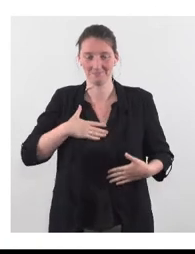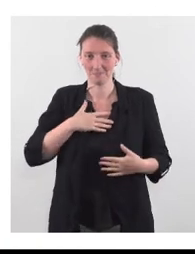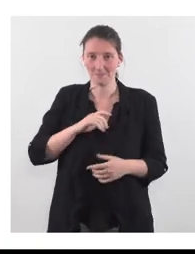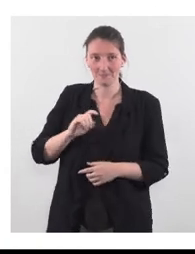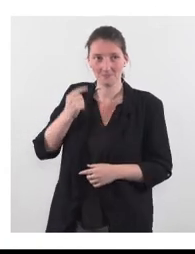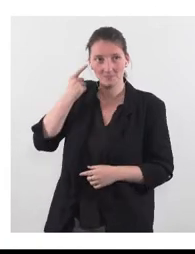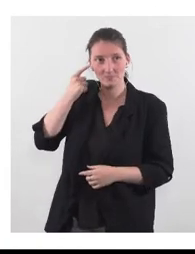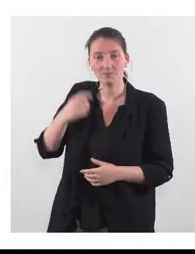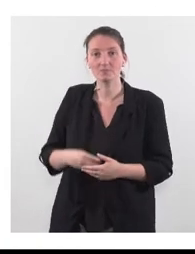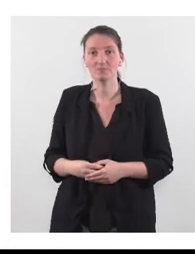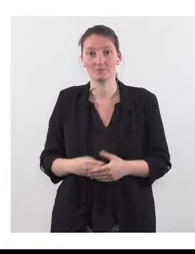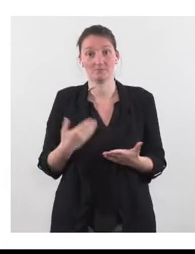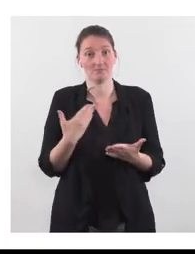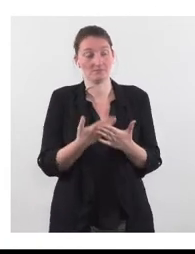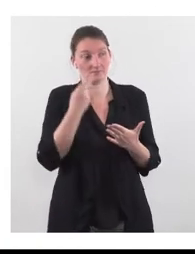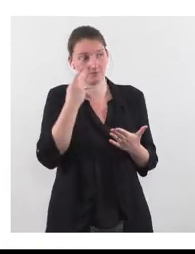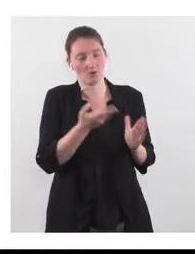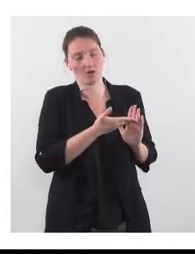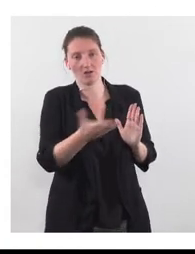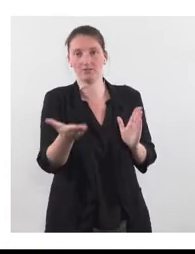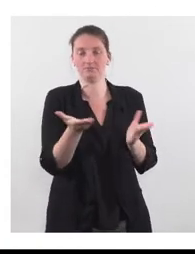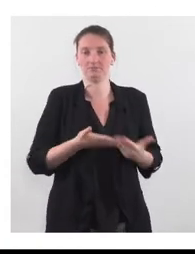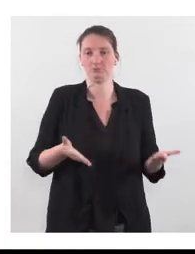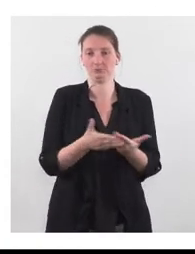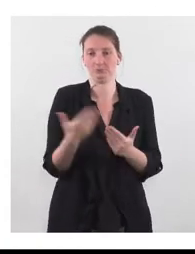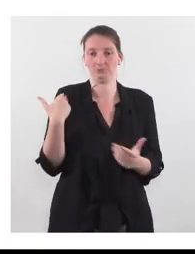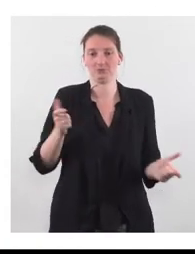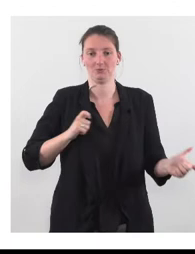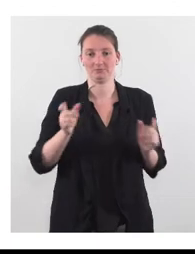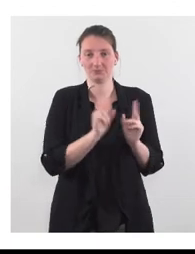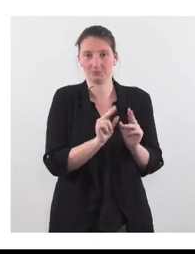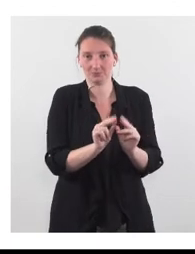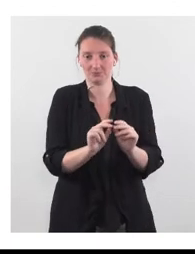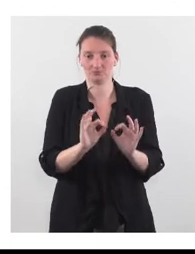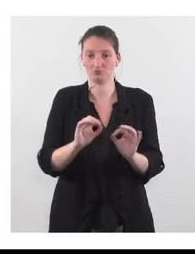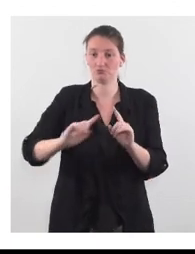d'entendre que ces récits sont très importants à relater pour nous aider à comprendre notre sujet.